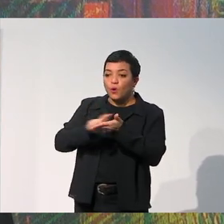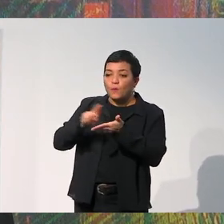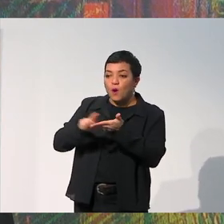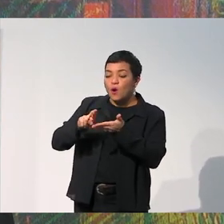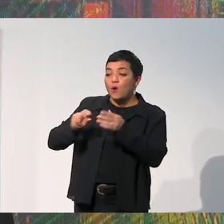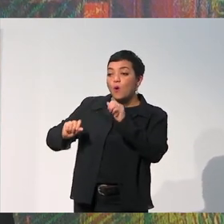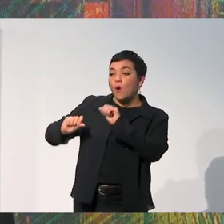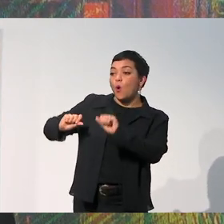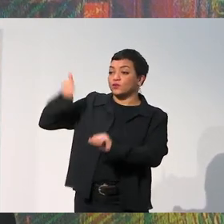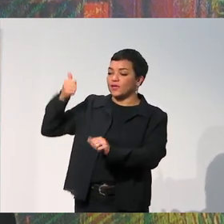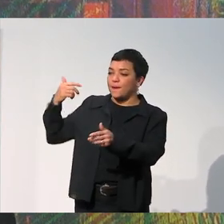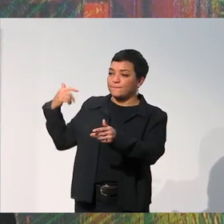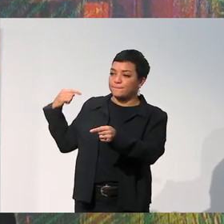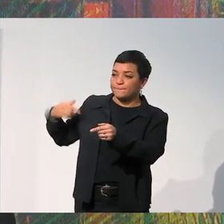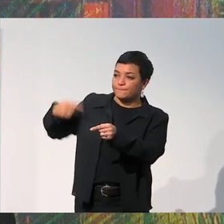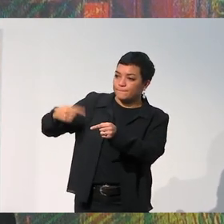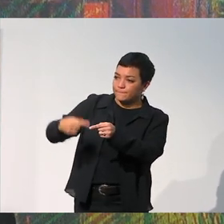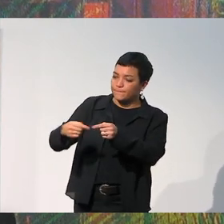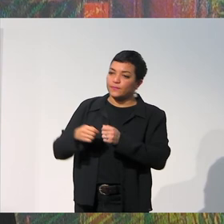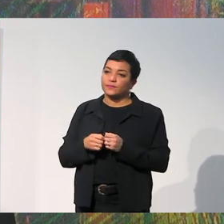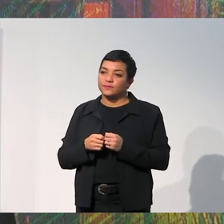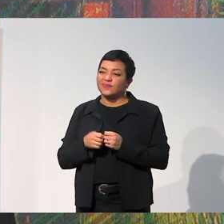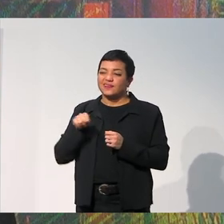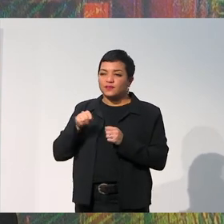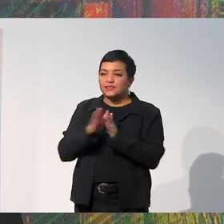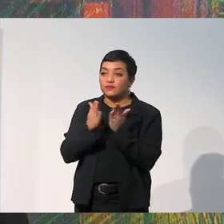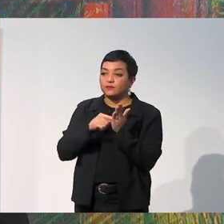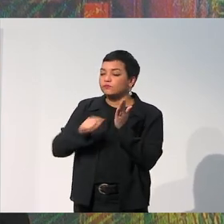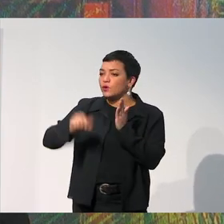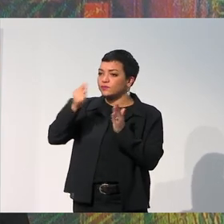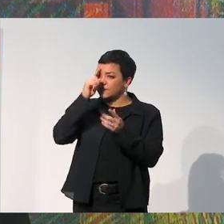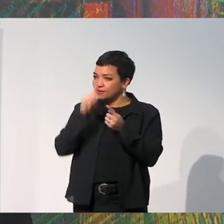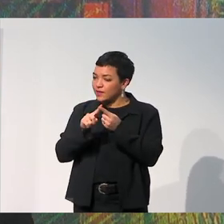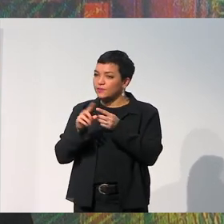et l'un des premiers qui questionne cette relation